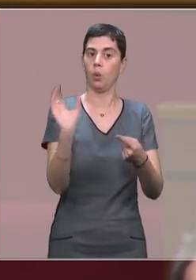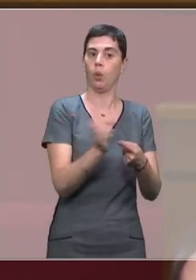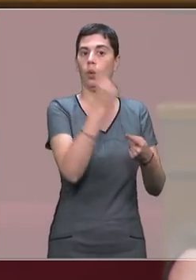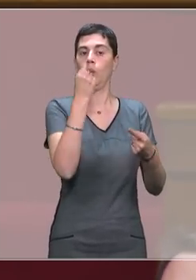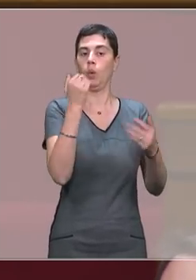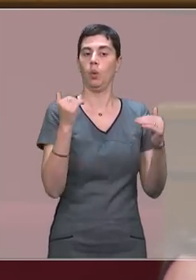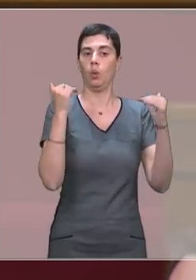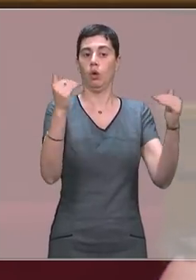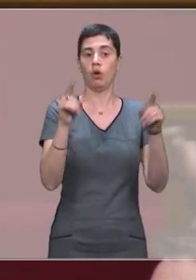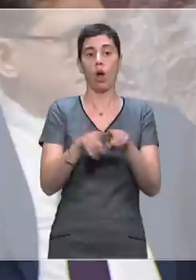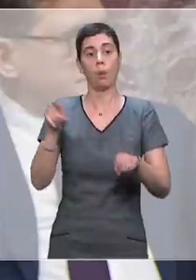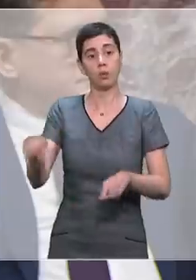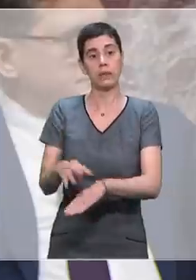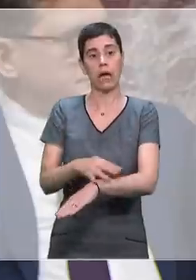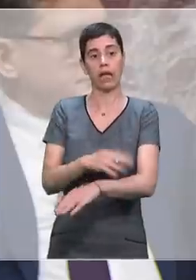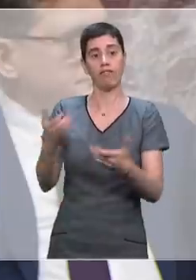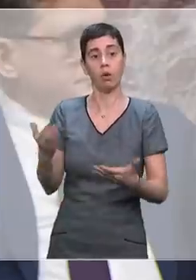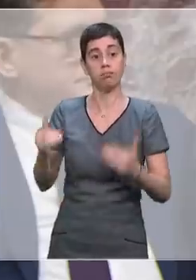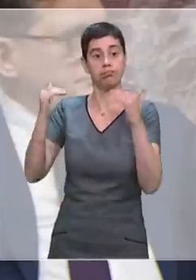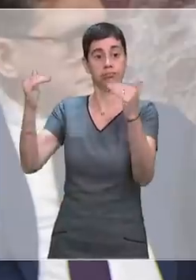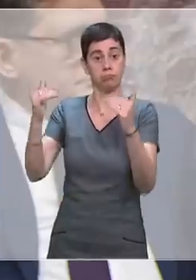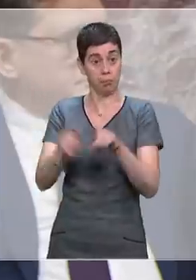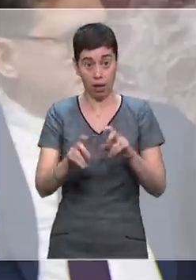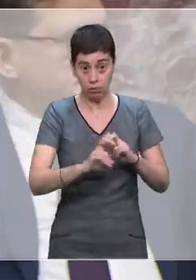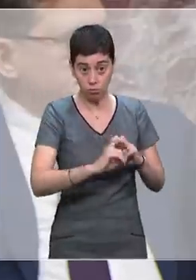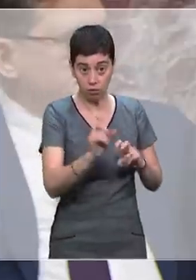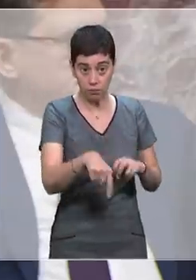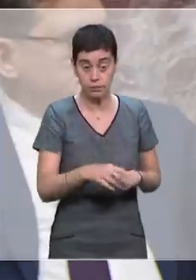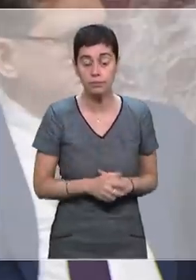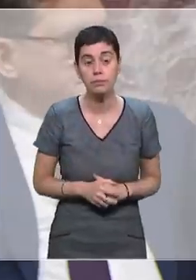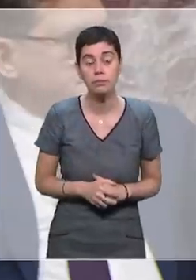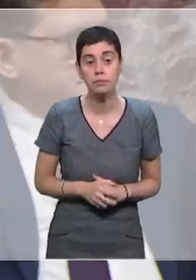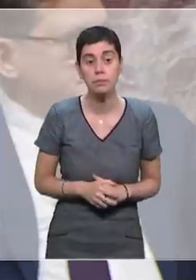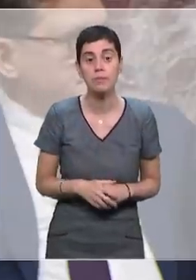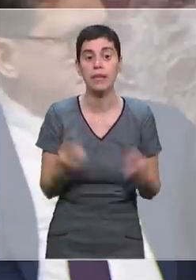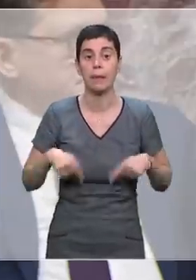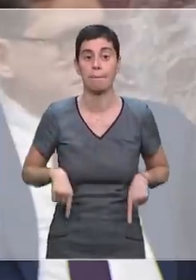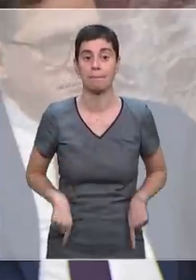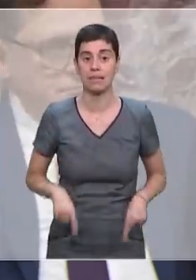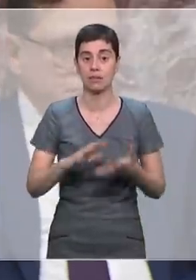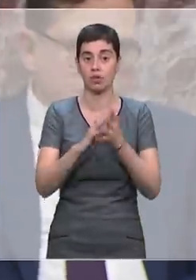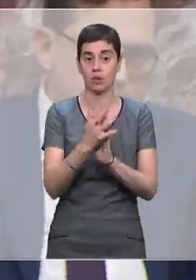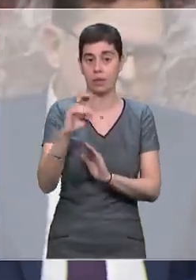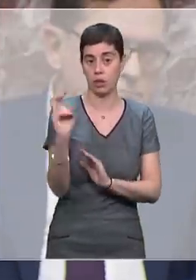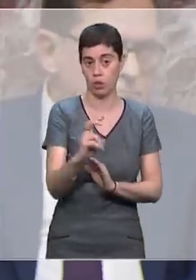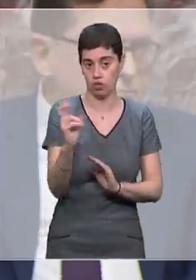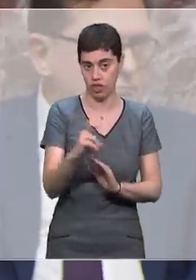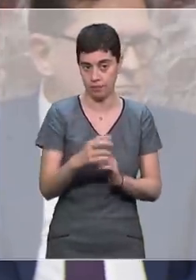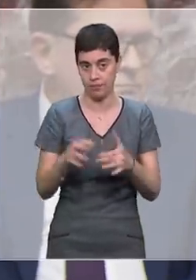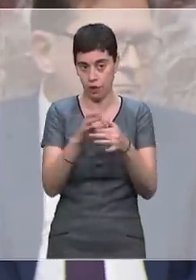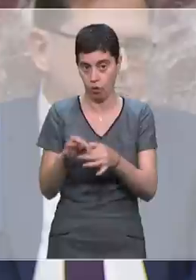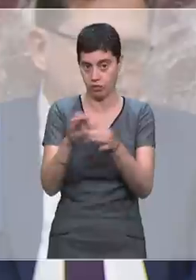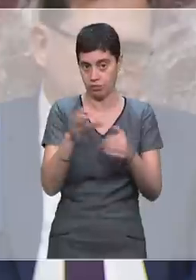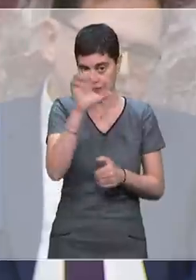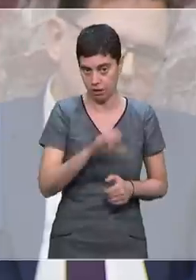Merci. Je vous remercie. La parole est à M. Christophe Béchu, ministre de la Transition écologique et de la Cohésion